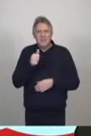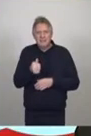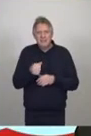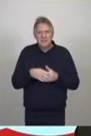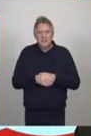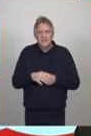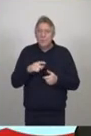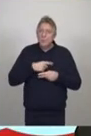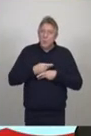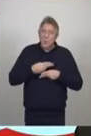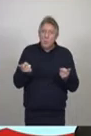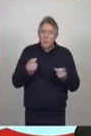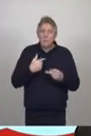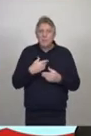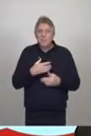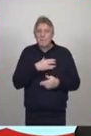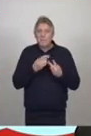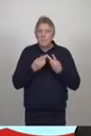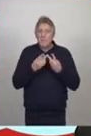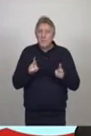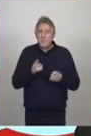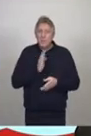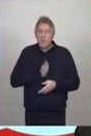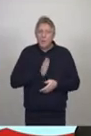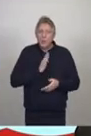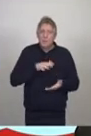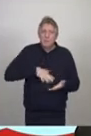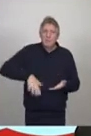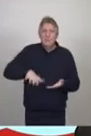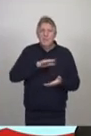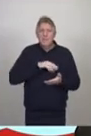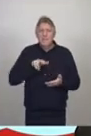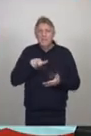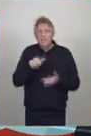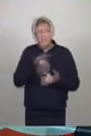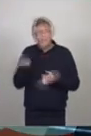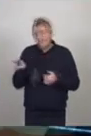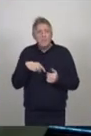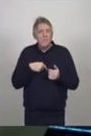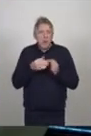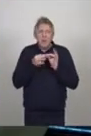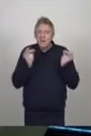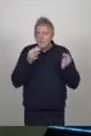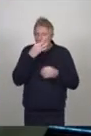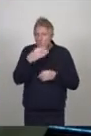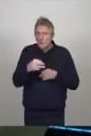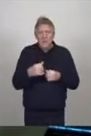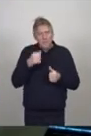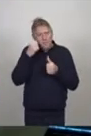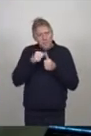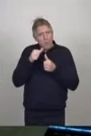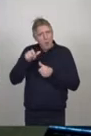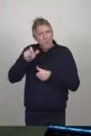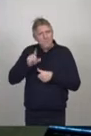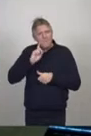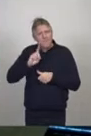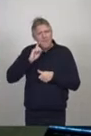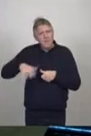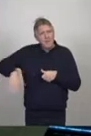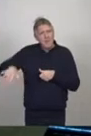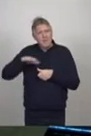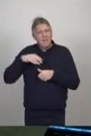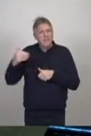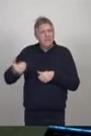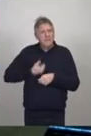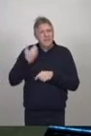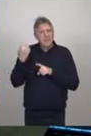Nous avions annoncé que la municipalité travaillerait à l'installation d'une plaque sur l'espace public à la mémoire des femmes victimes de violences, à la mémoire des femmes